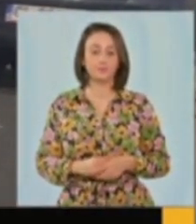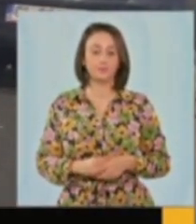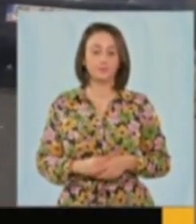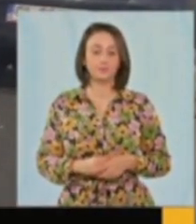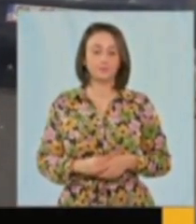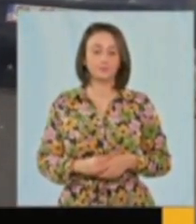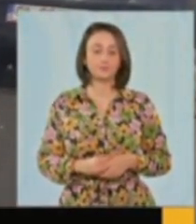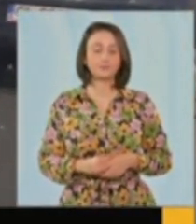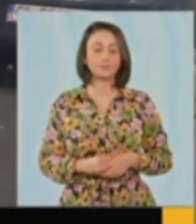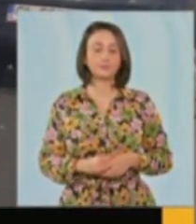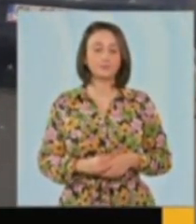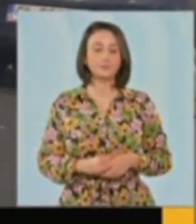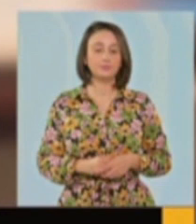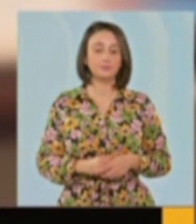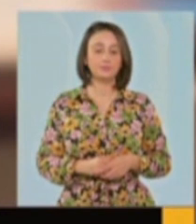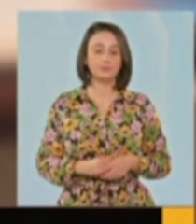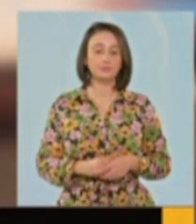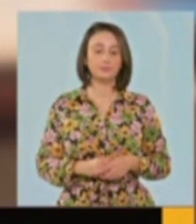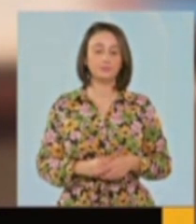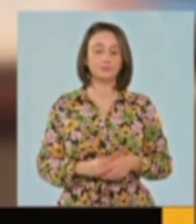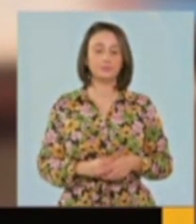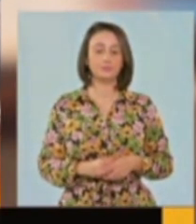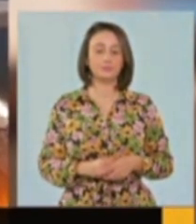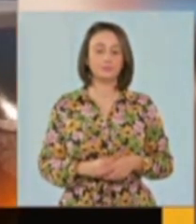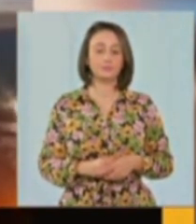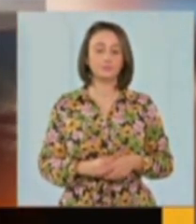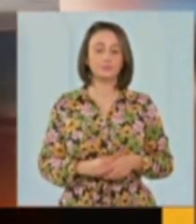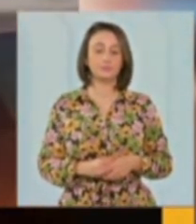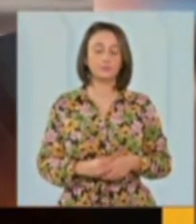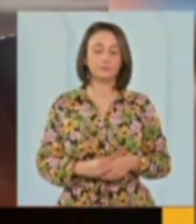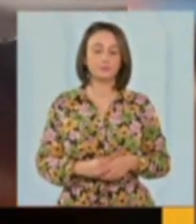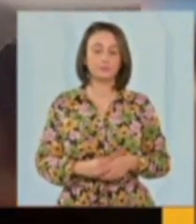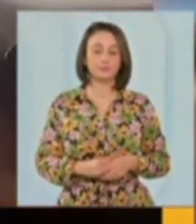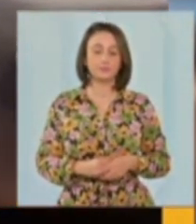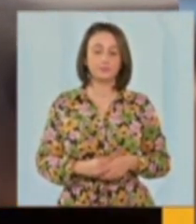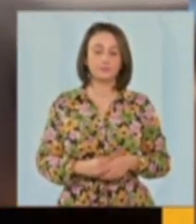și inspectorul din cadrul brigăzii rutiere a Poliției Capitalei, Claudiu Costea.